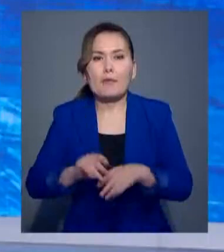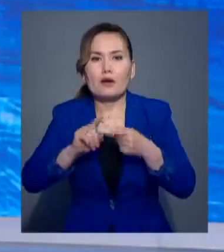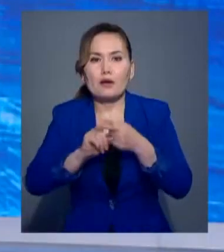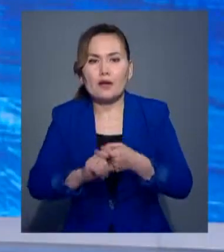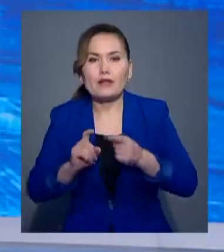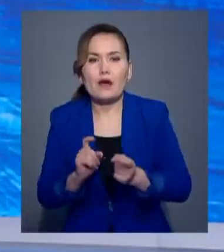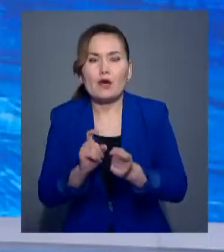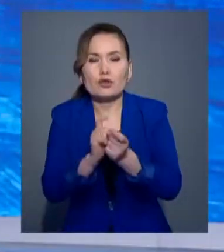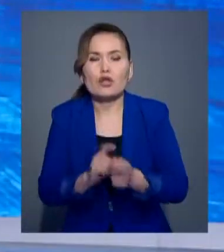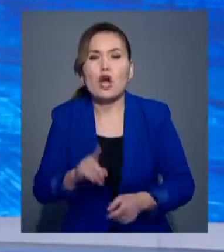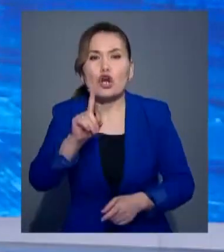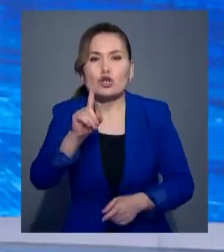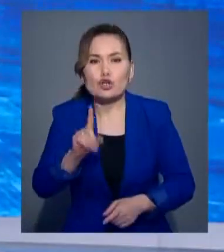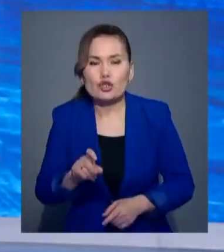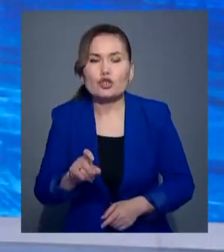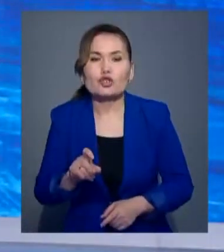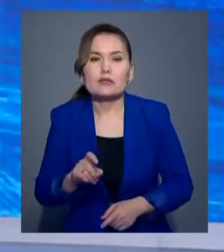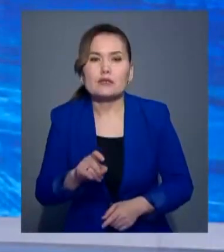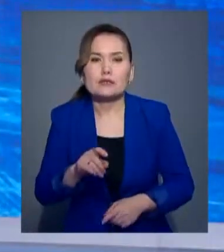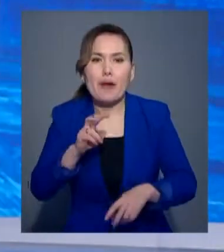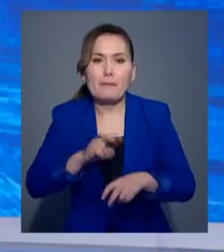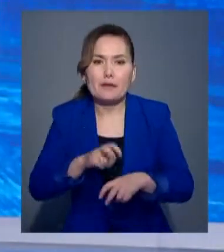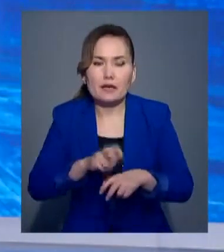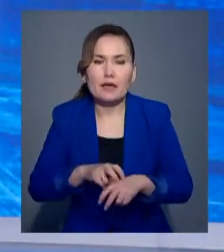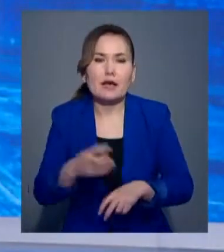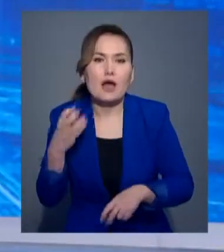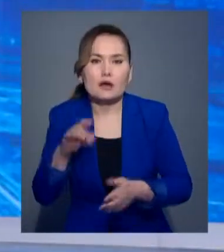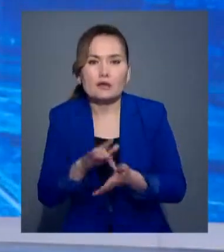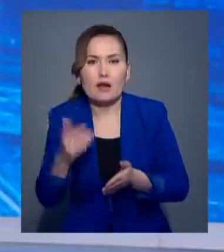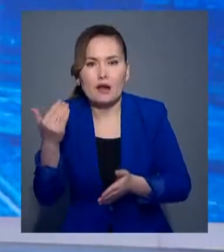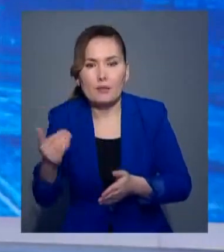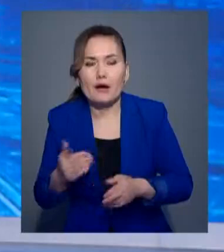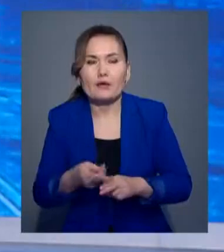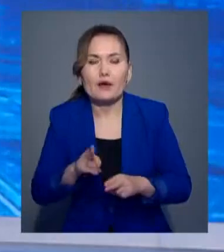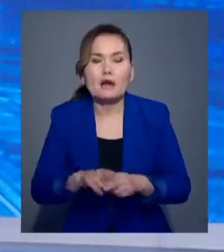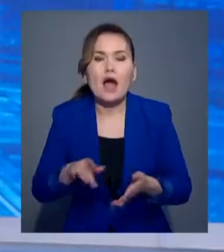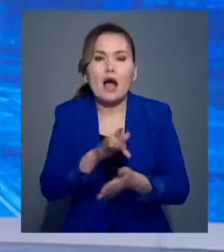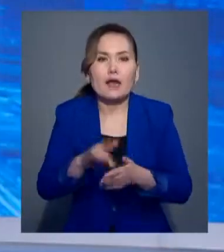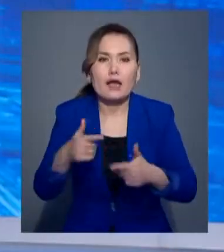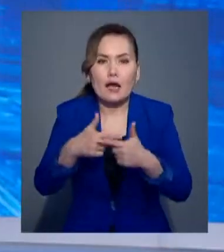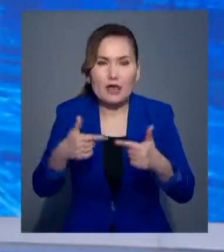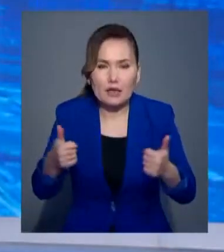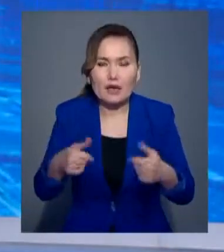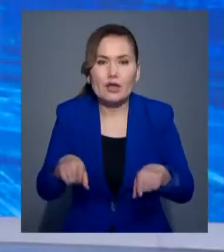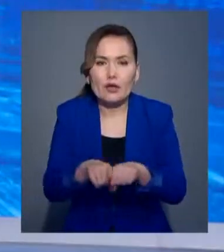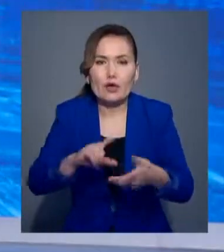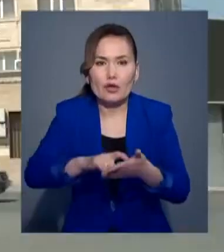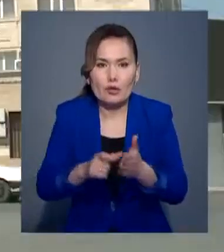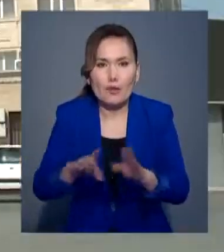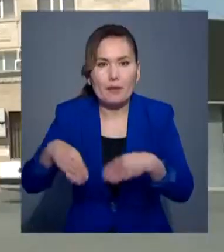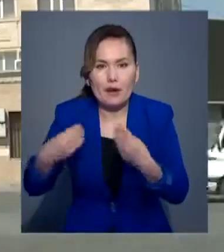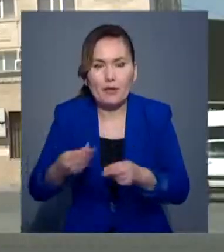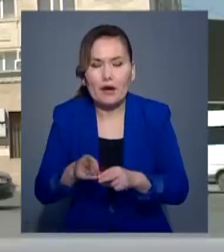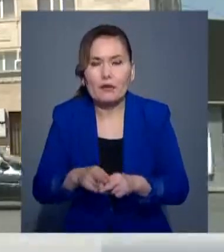Коронавируспен күресіп жатқан 100-ден астам қызылордалық медицина қызметкері қаладағы жеке қонақ үйлердің біріне орналастырылды.